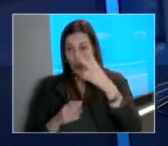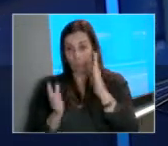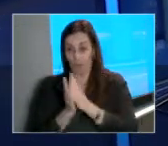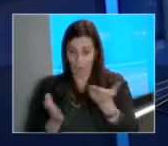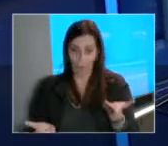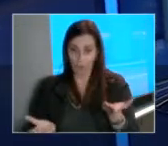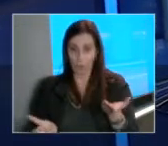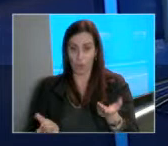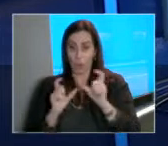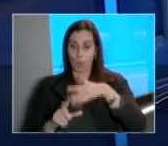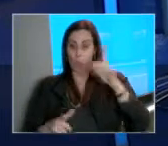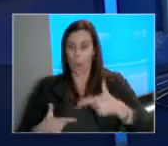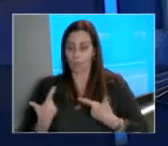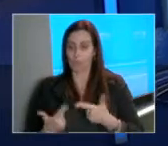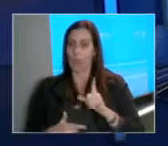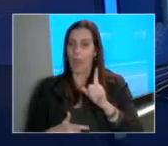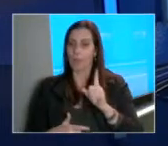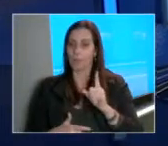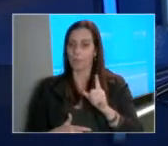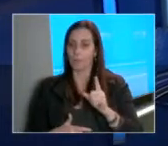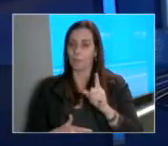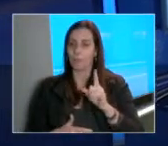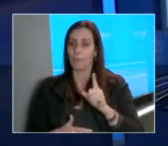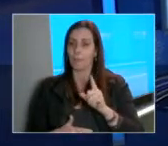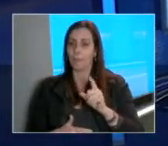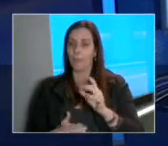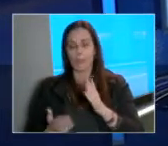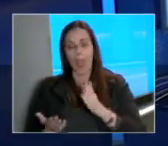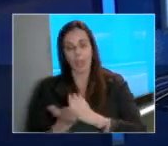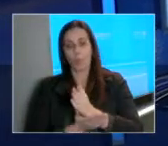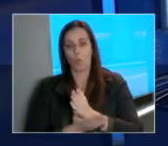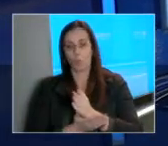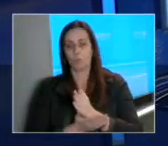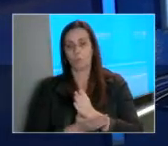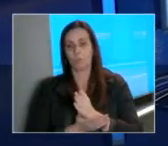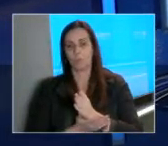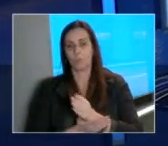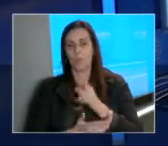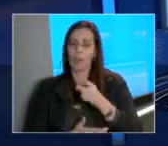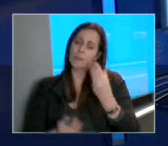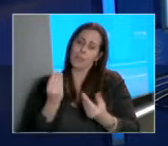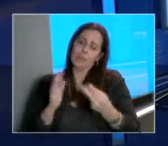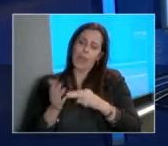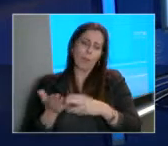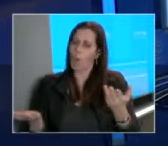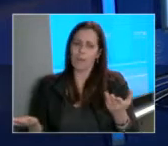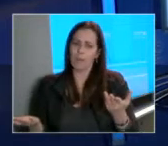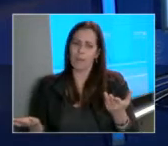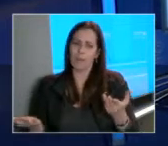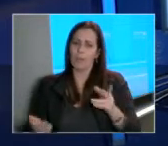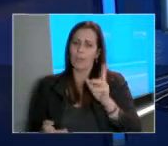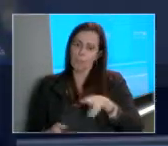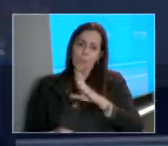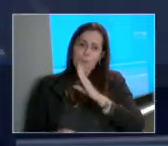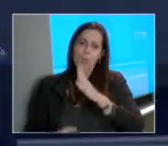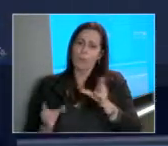מבקש חסינות מהותית. לכל הזמן. אז רגע, אז לפחות את הדיסנסי... שתבוא... אבל זה המשחק שלו. אוקיי, אז אני אומרת שיש